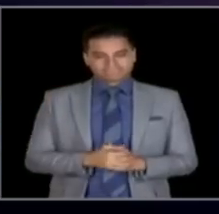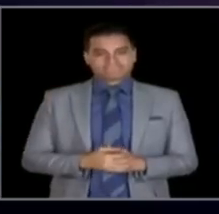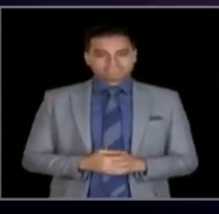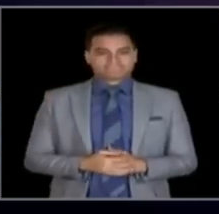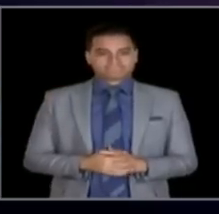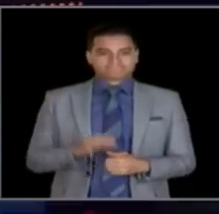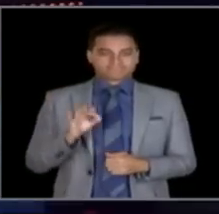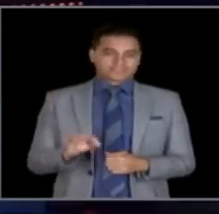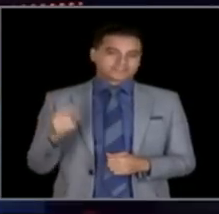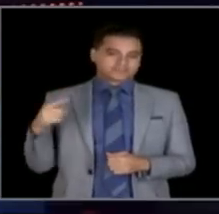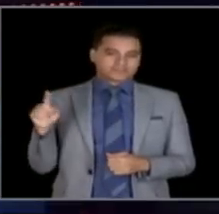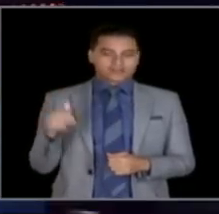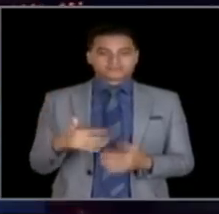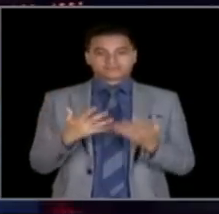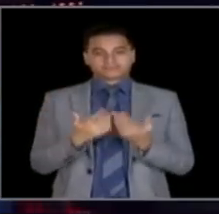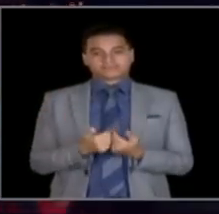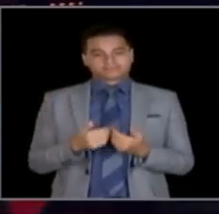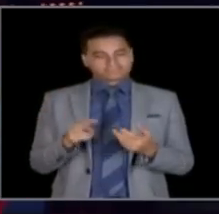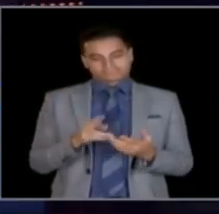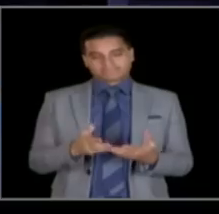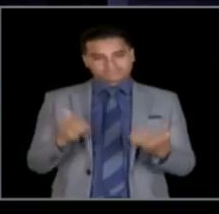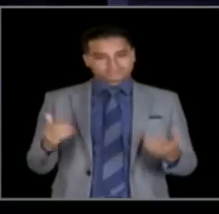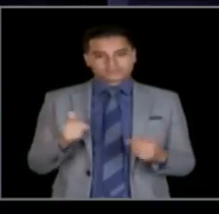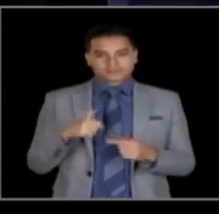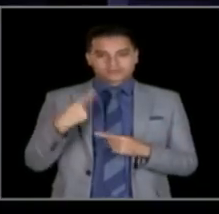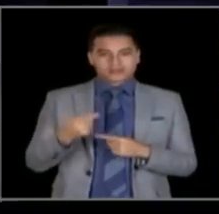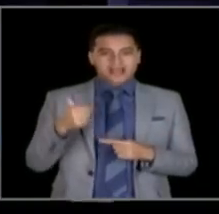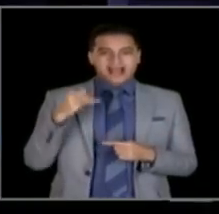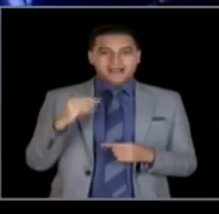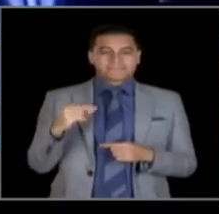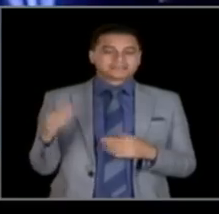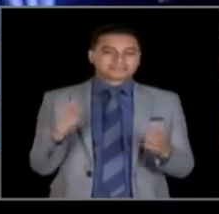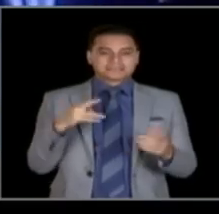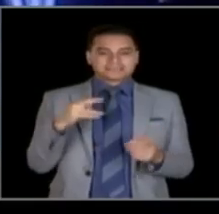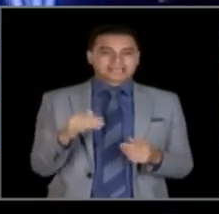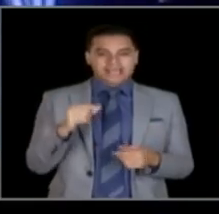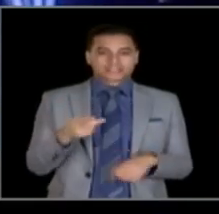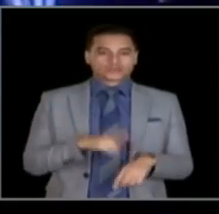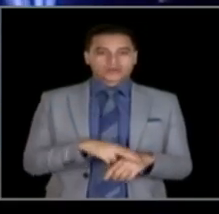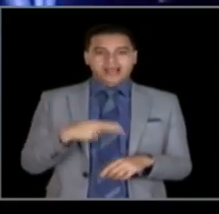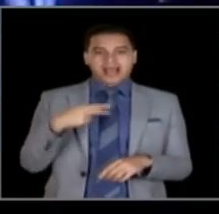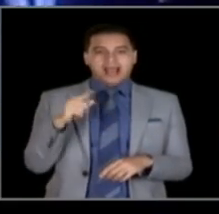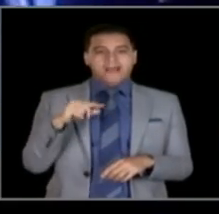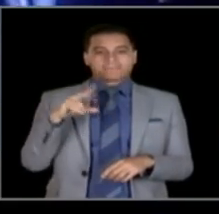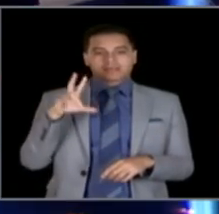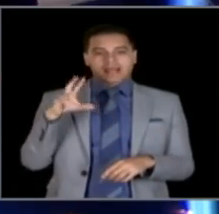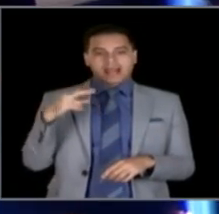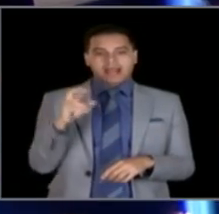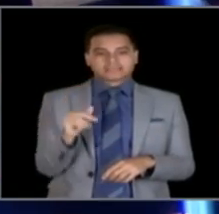198. 198 فعلا. اتفضلوا. هارد لك. احمد سعيد وعبد العزيز. عبد العزيز واحمد